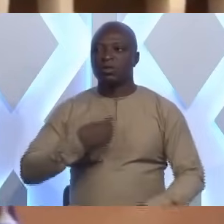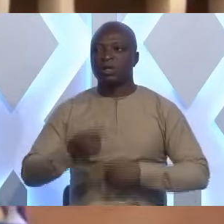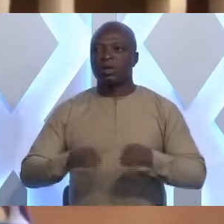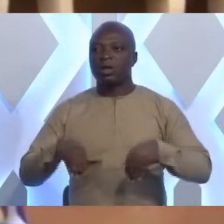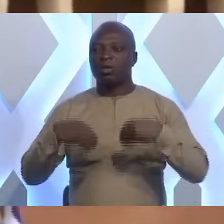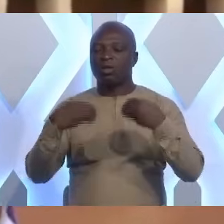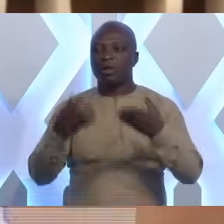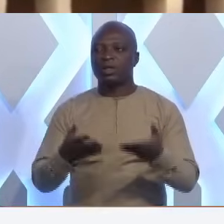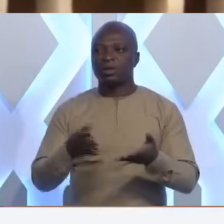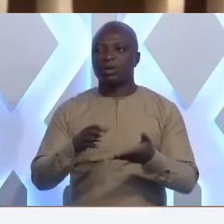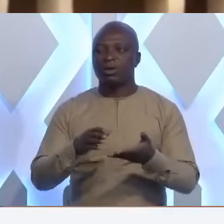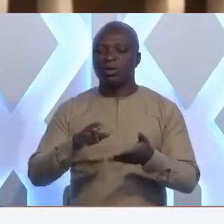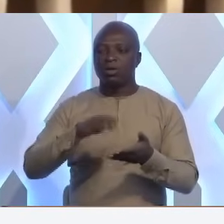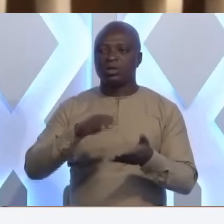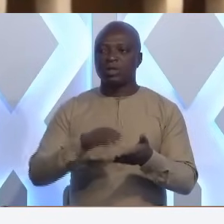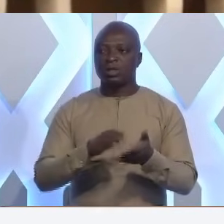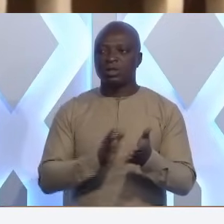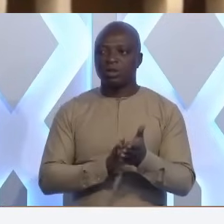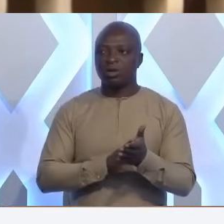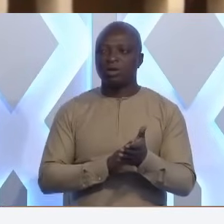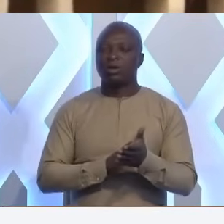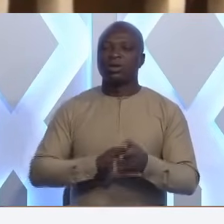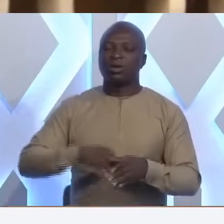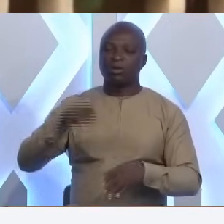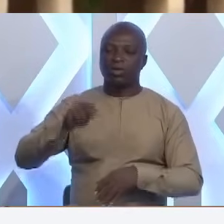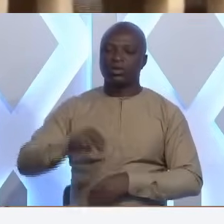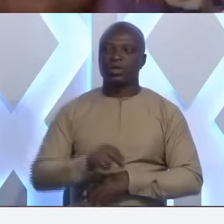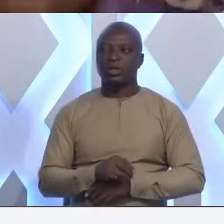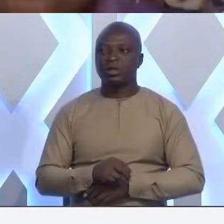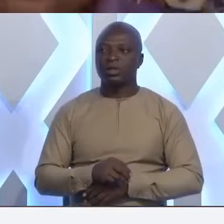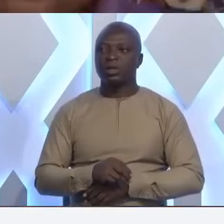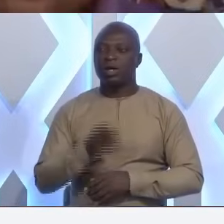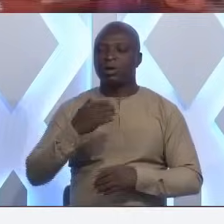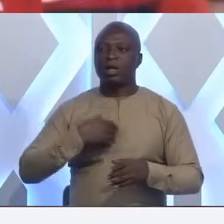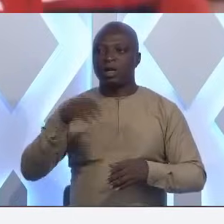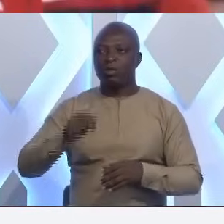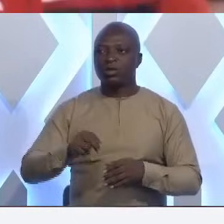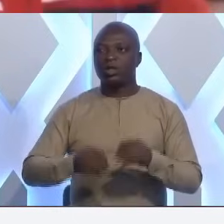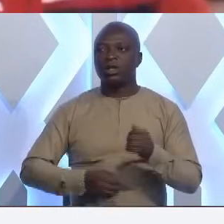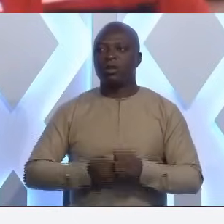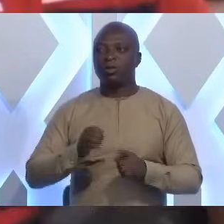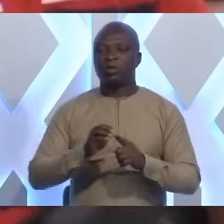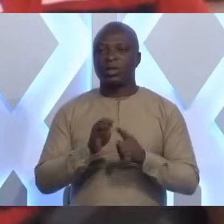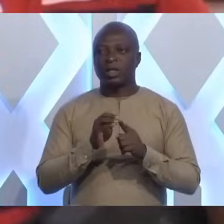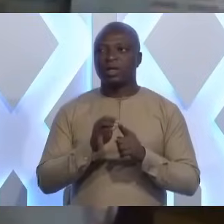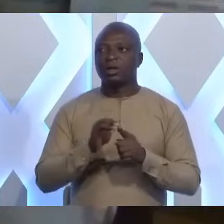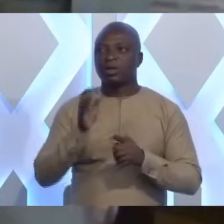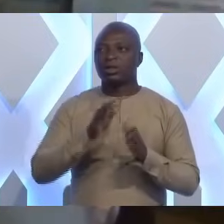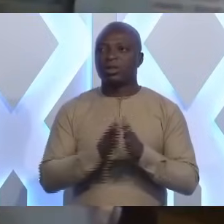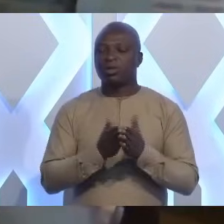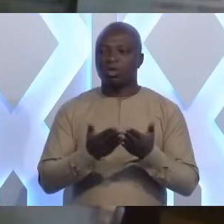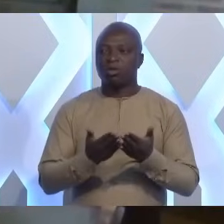remettre aux établissements qui en ont le plus besoin, là où il y a les besoins les plus prioritaires. Que ces